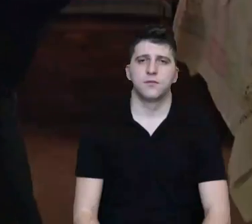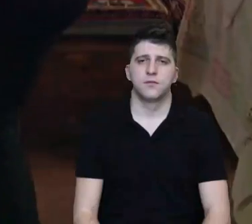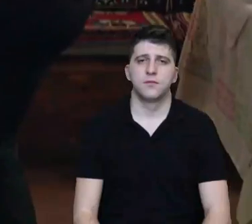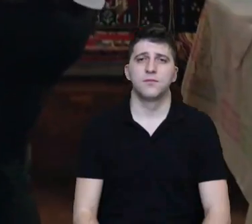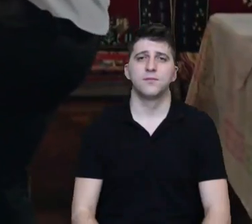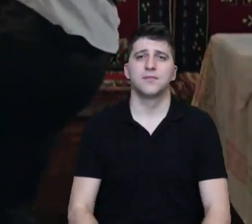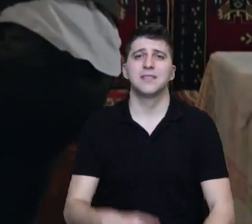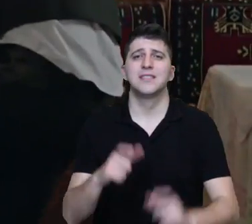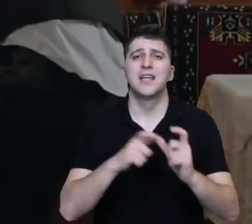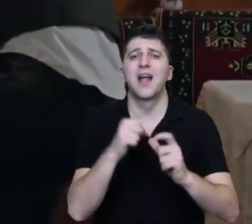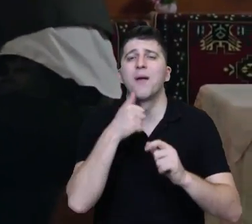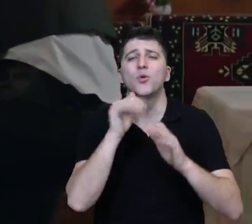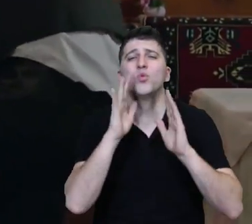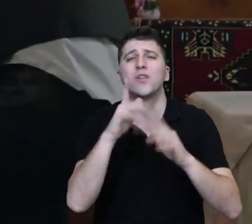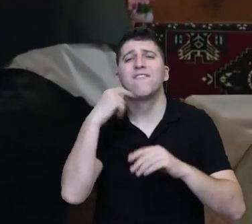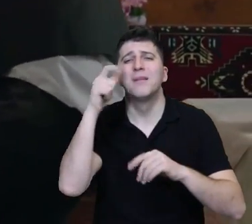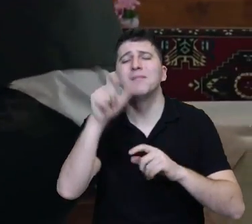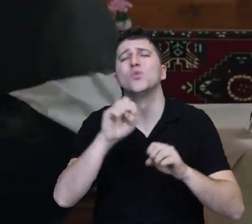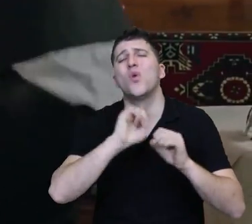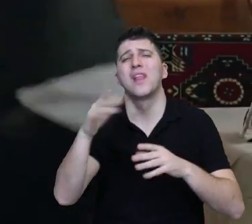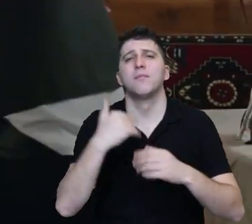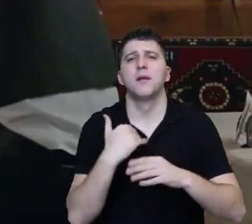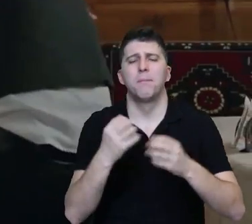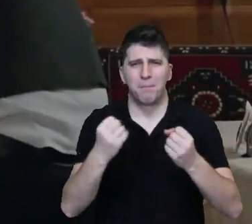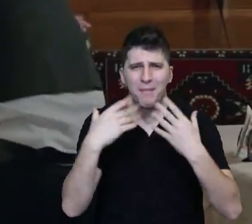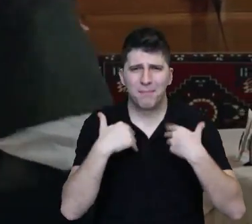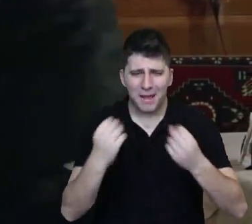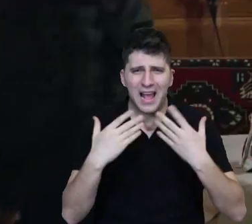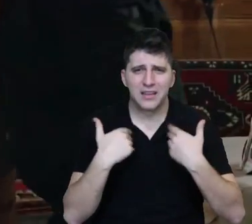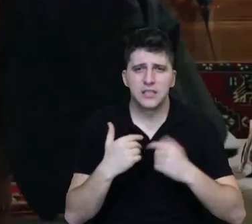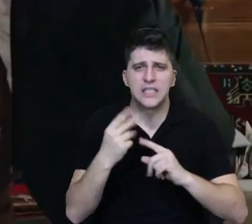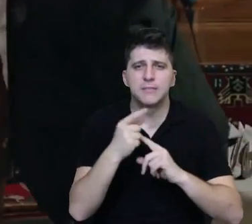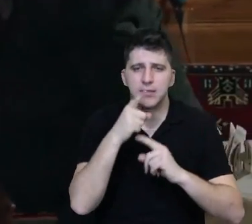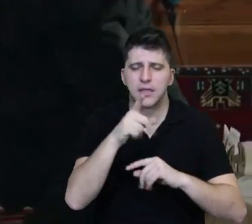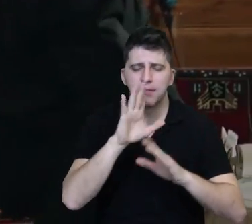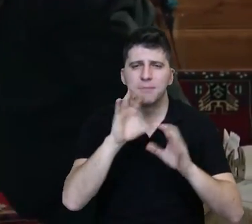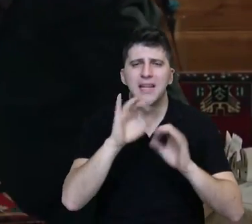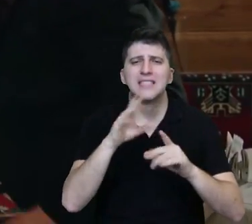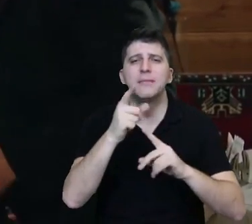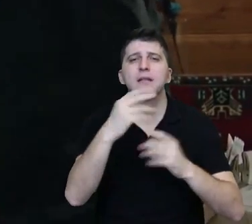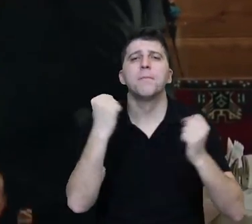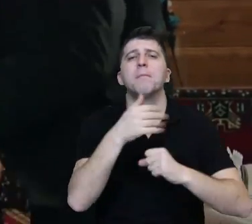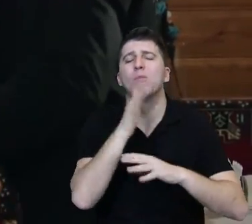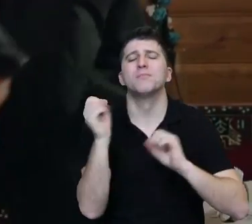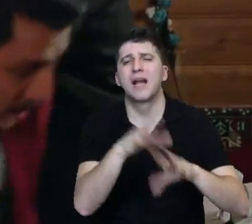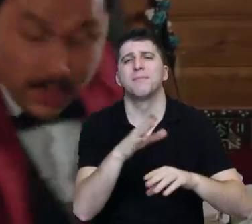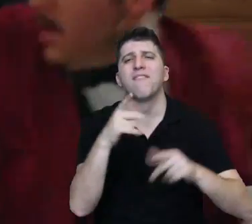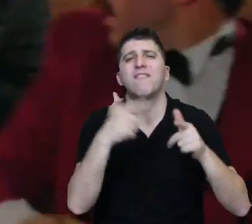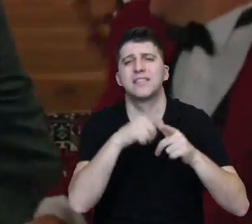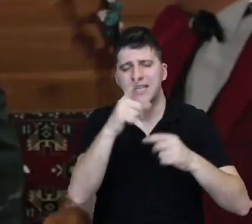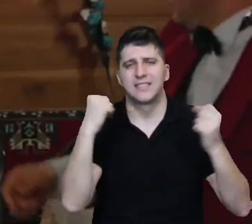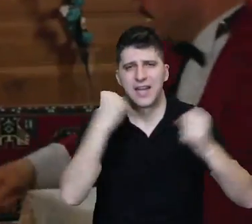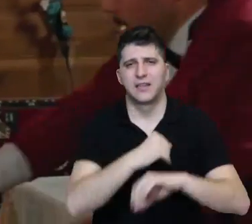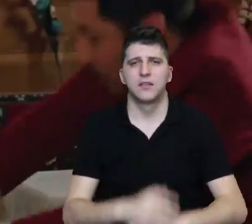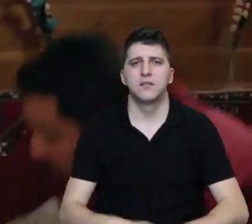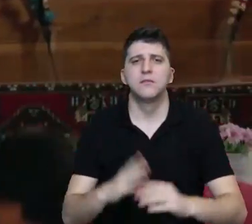Satral abi, yer et abi, şu filmcileri gönderelim şuradan be. Sen bırak beni! Sen bırak! Sen bırak! Vallahi sen sarılmayı bilmiyorsun Balta. Fatih, biraz da sen sarıl.